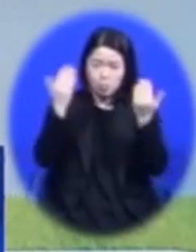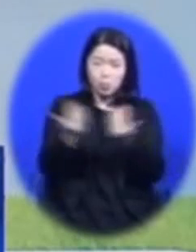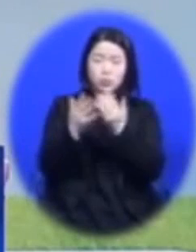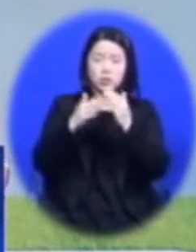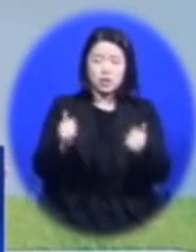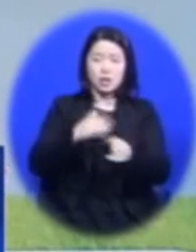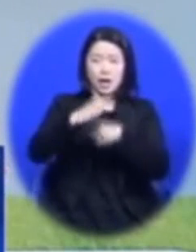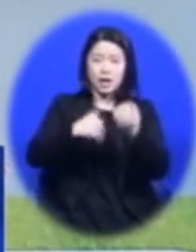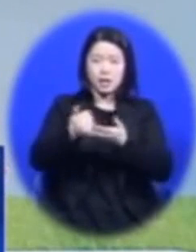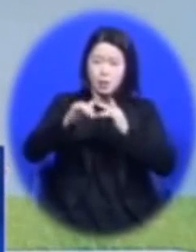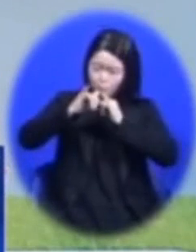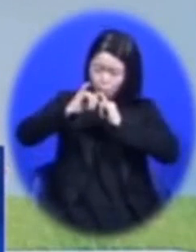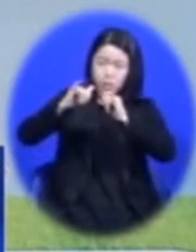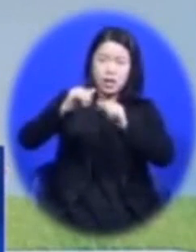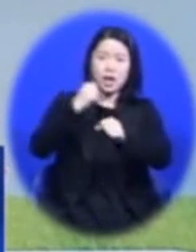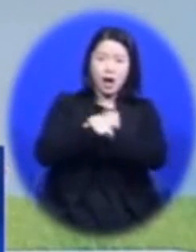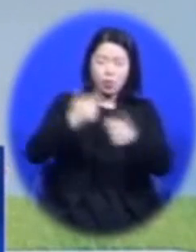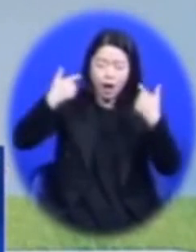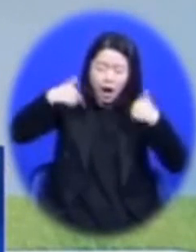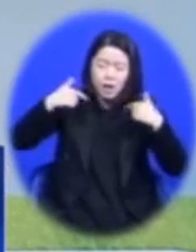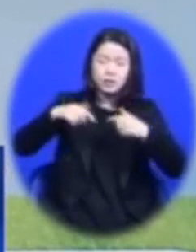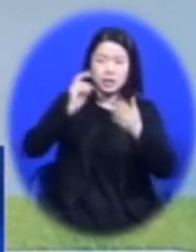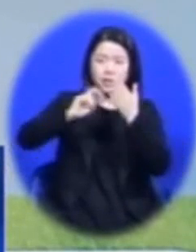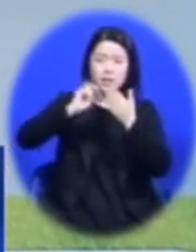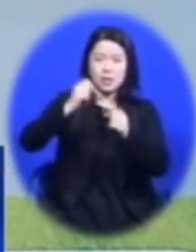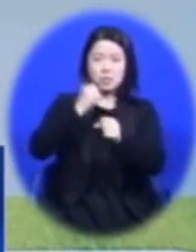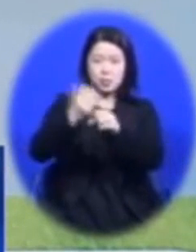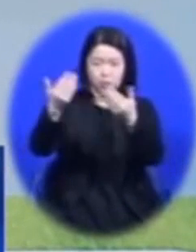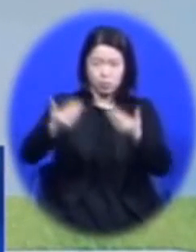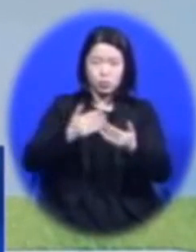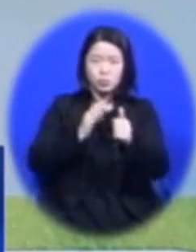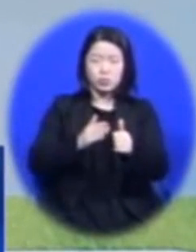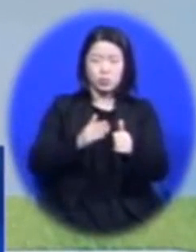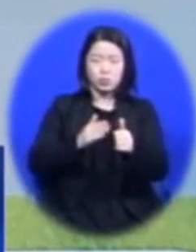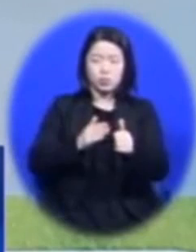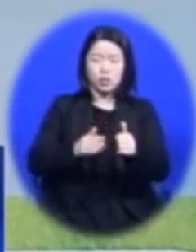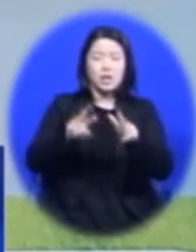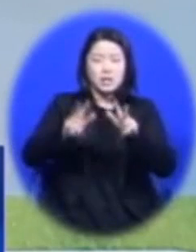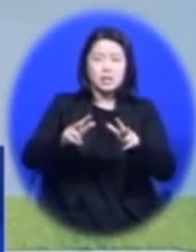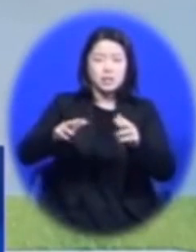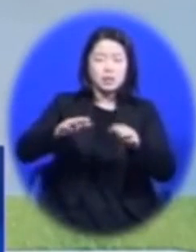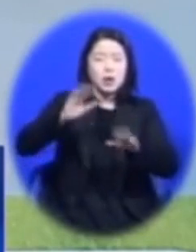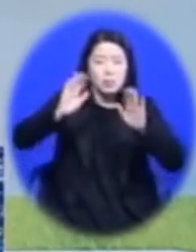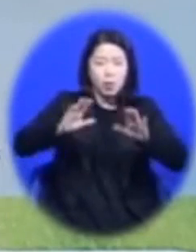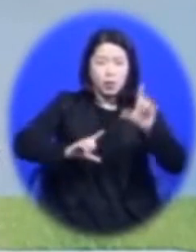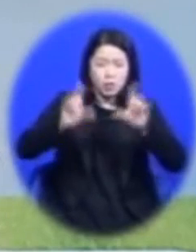하나님은 위대하시다 하고 늘 찬양하게 해주십시오. 지금 현실은 정반대입니다.